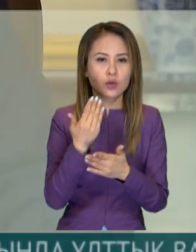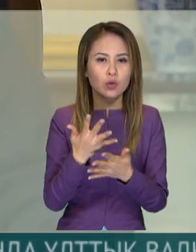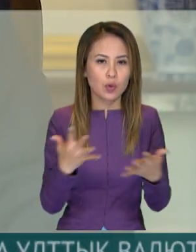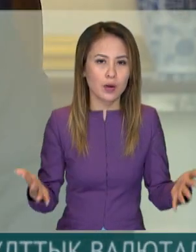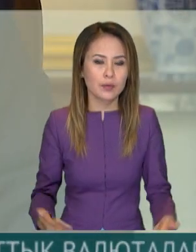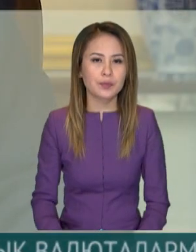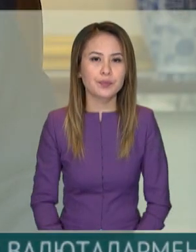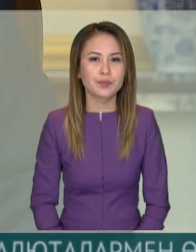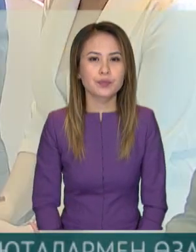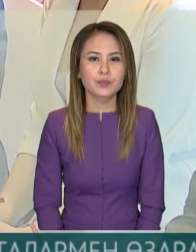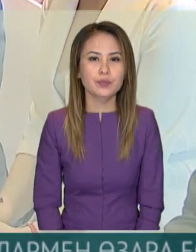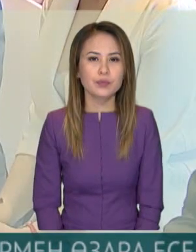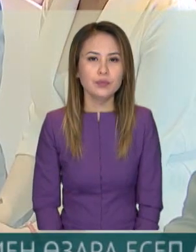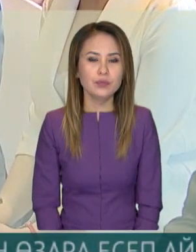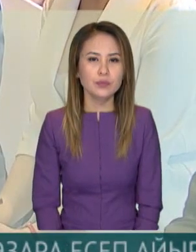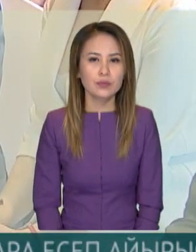сұраныс жоғары.